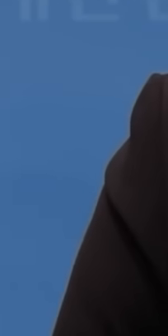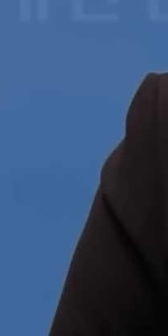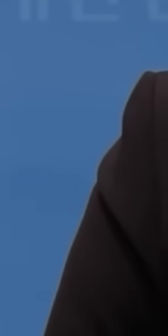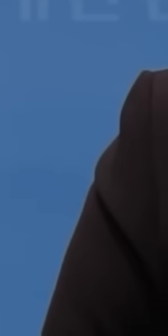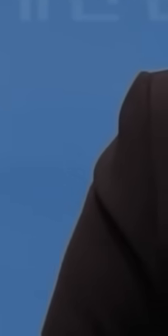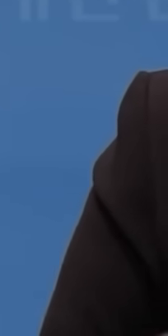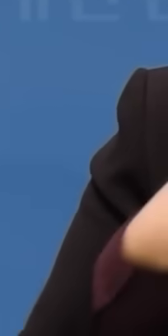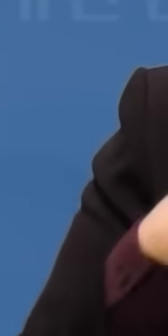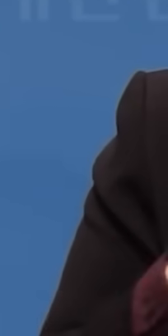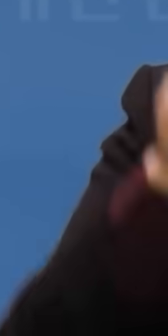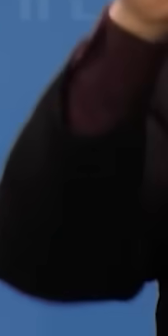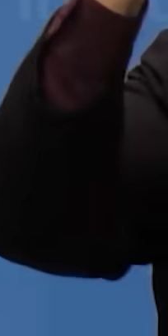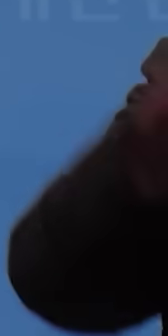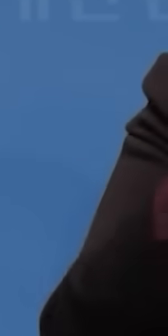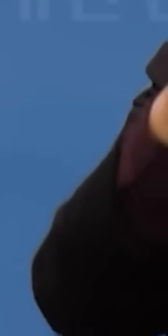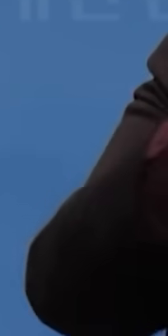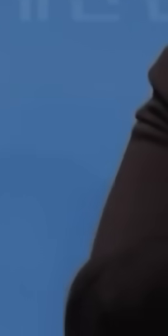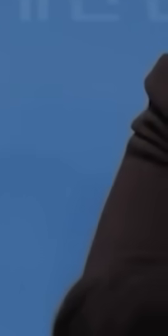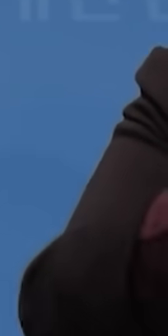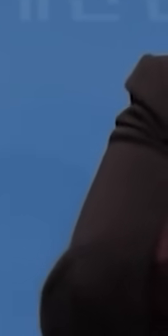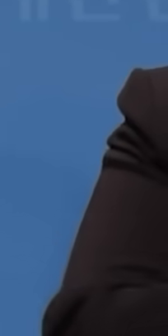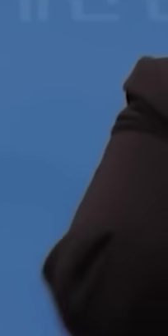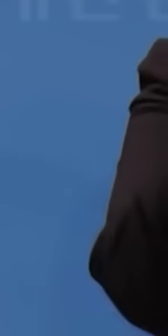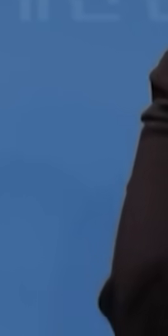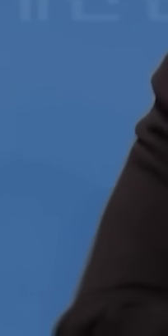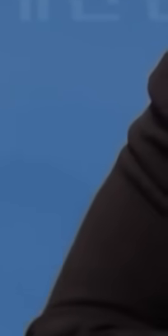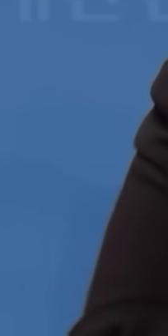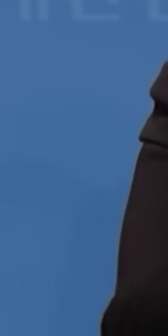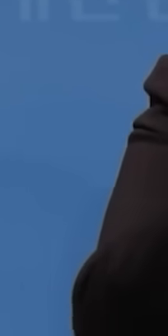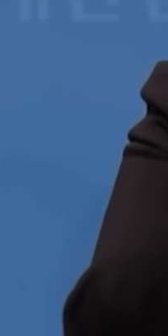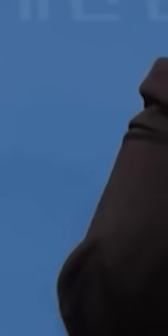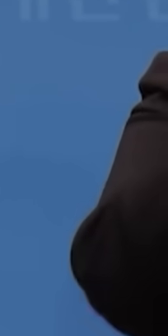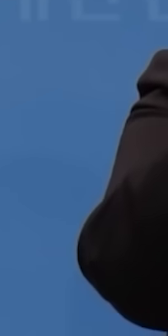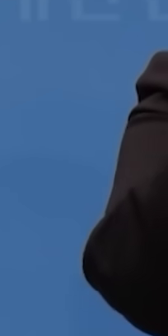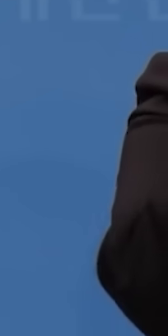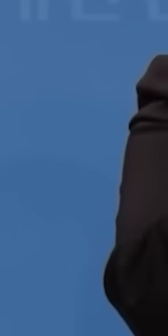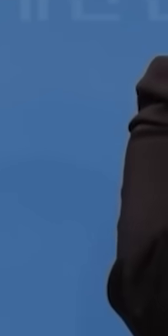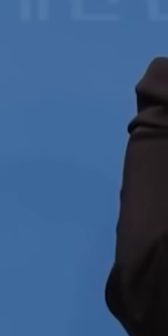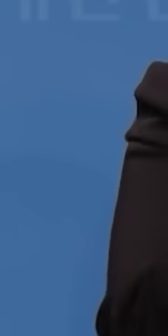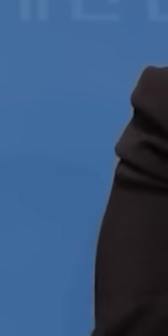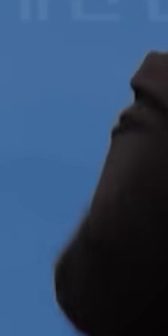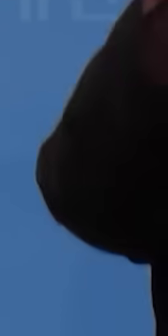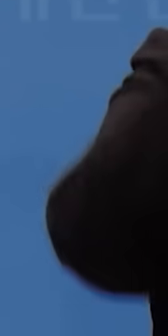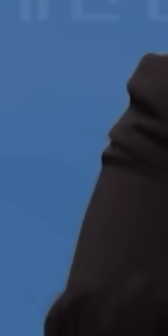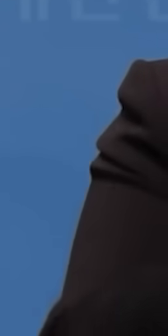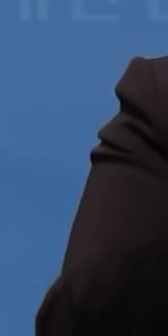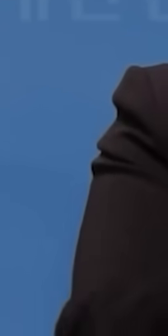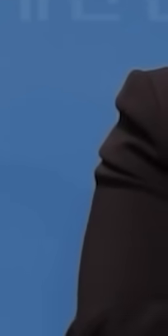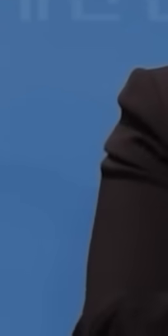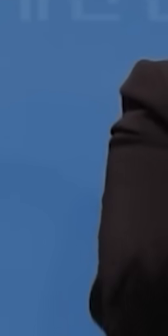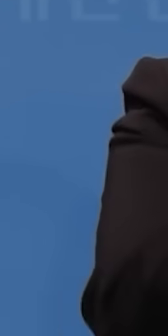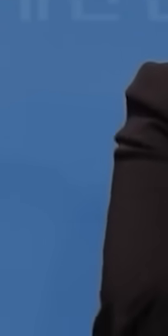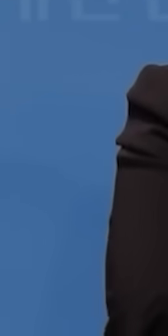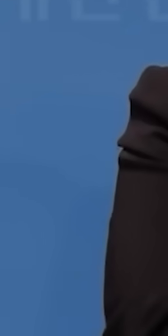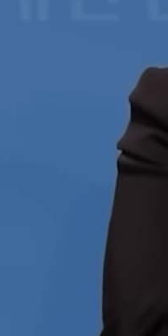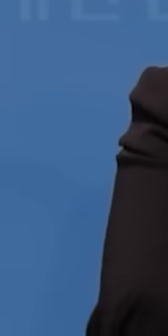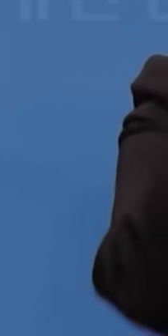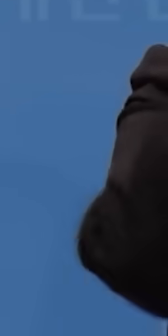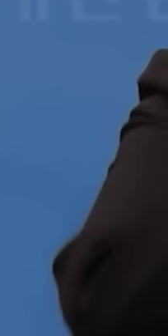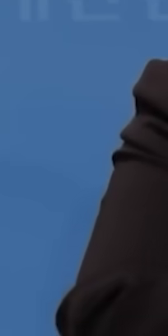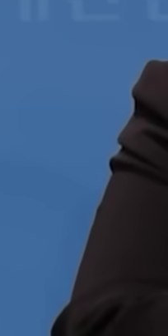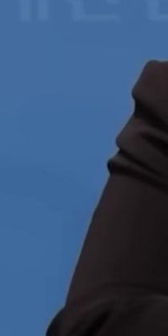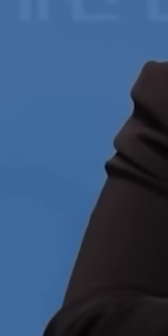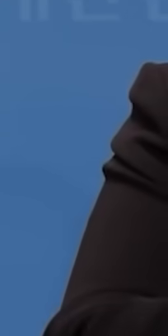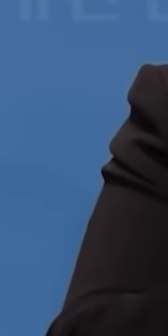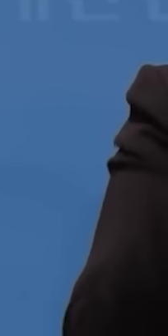제가 고향 갑을 선택한 이유는 첫째, 고향 갑이 험지이기 때문입니다.